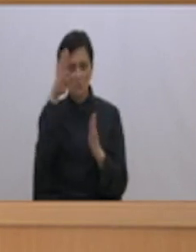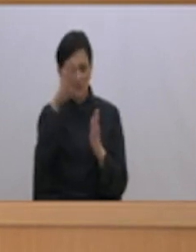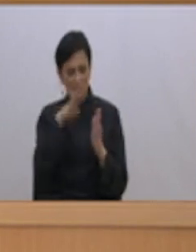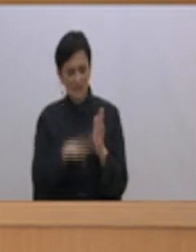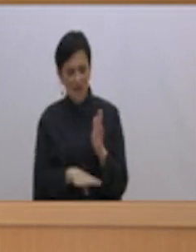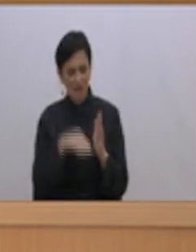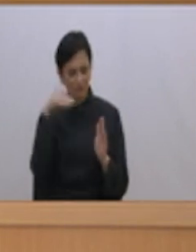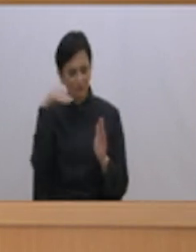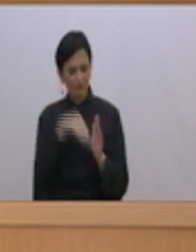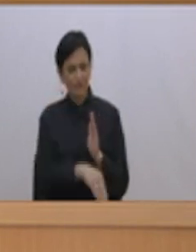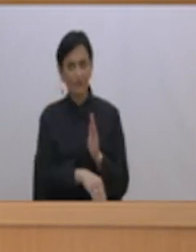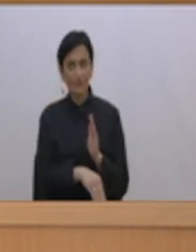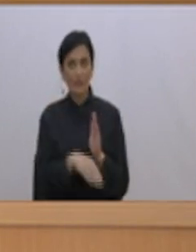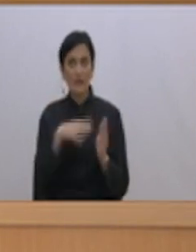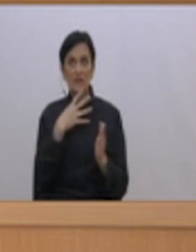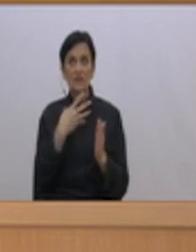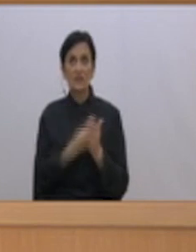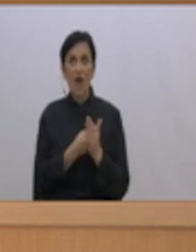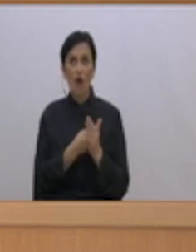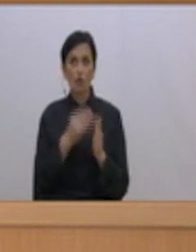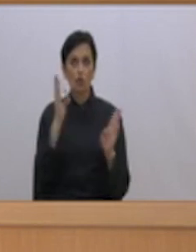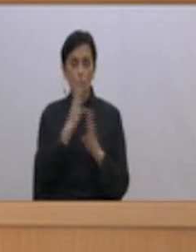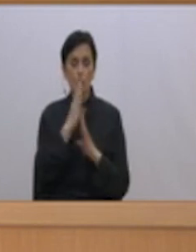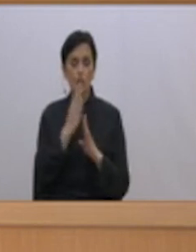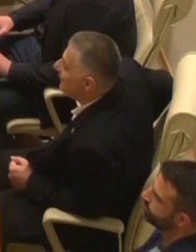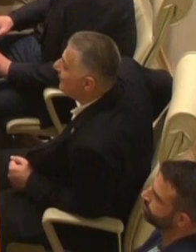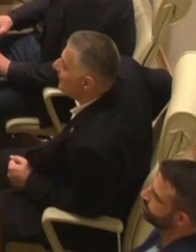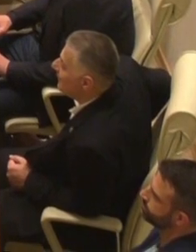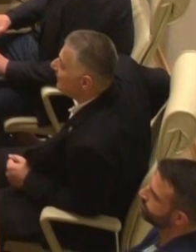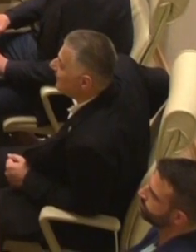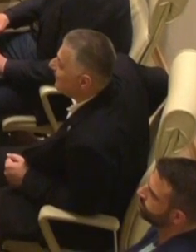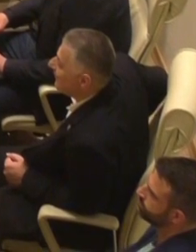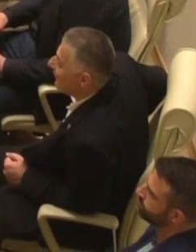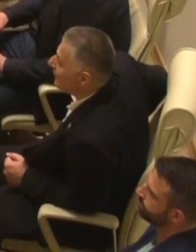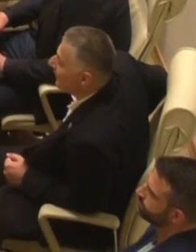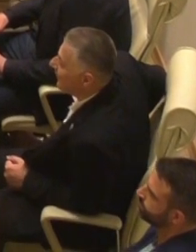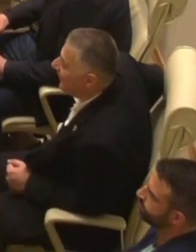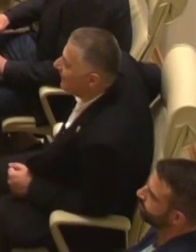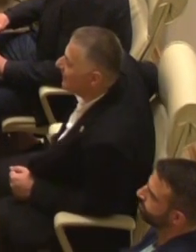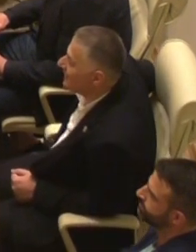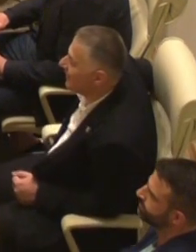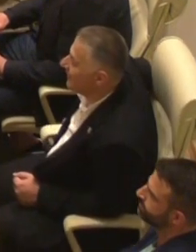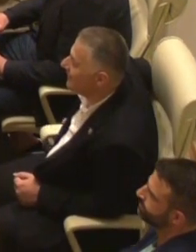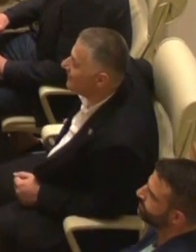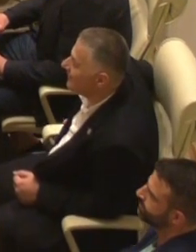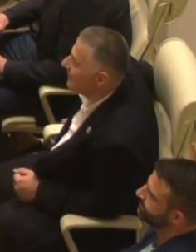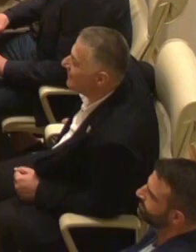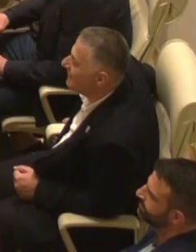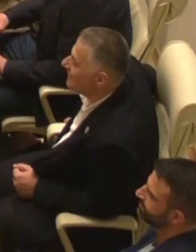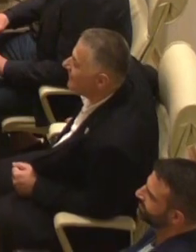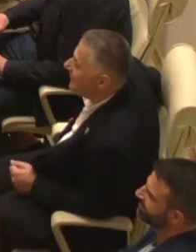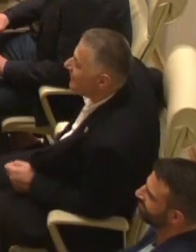დაშვებაა და საკუთარი უღირსი შინაგანი ბუნების თვითლუსტრაციაა. პოლიტიკური განცხადებებისას ოპონენტებმა ყურადღება